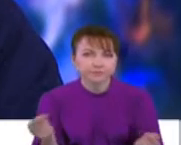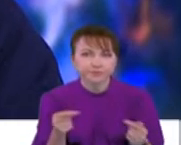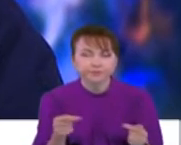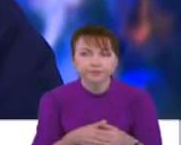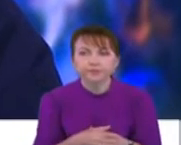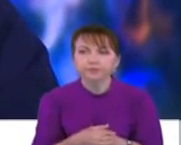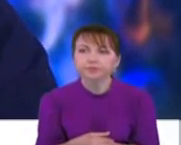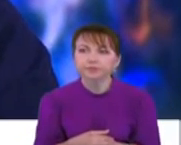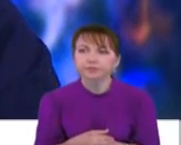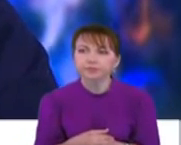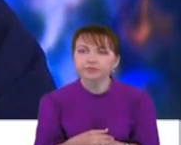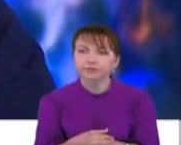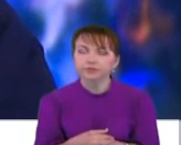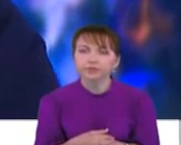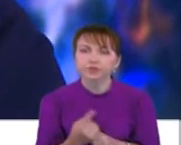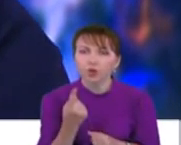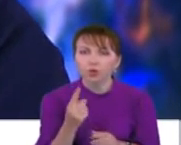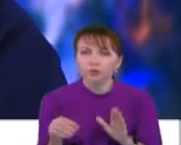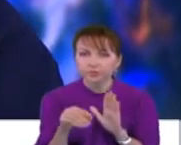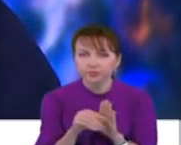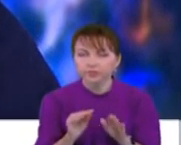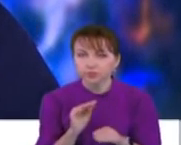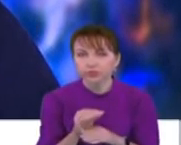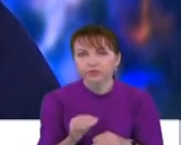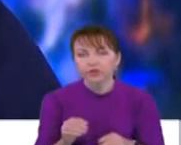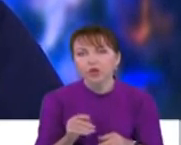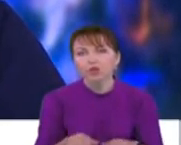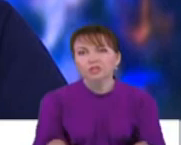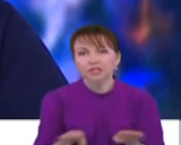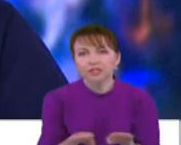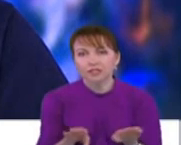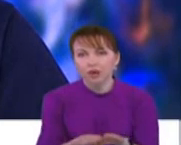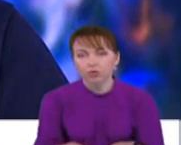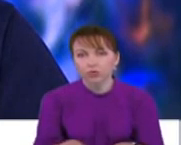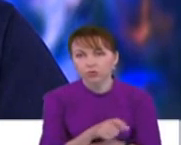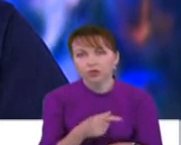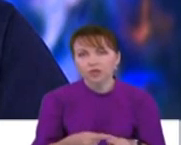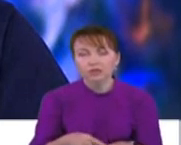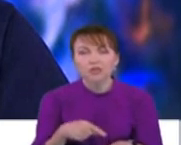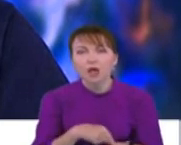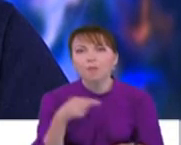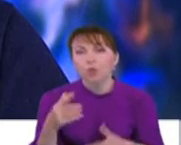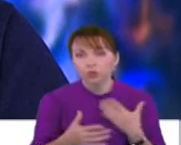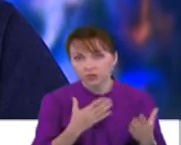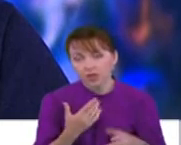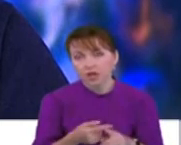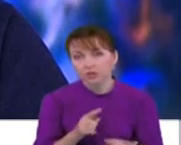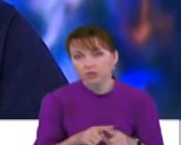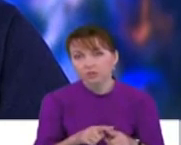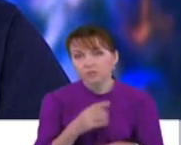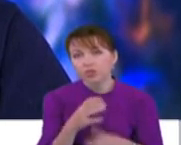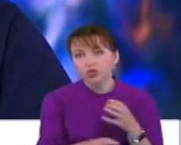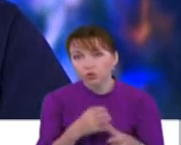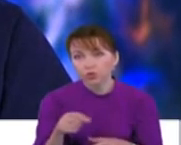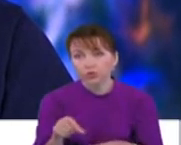Якщо можна, пару речень був. Да, одна ремарка щодо закриття проток. Це емоція, тому що це міжнародні протоки,